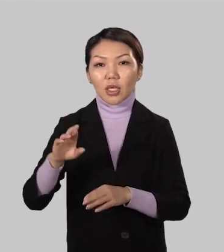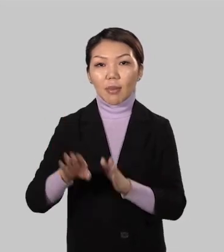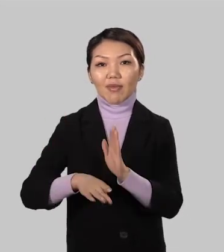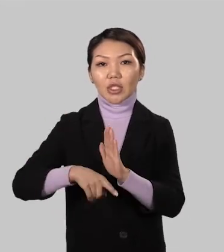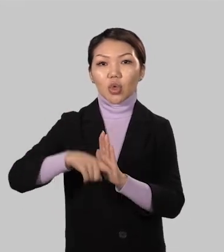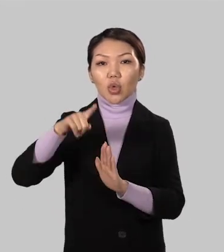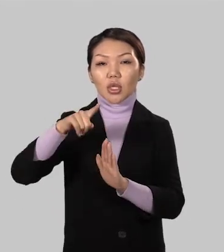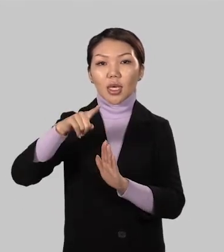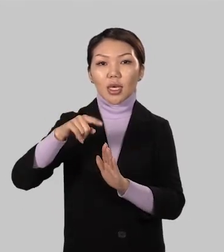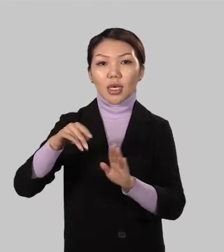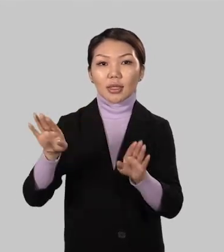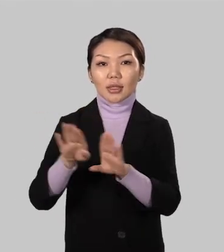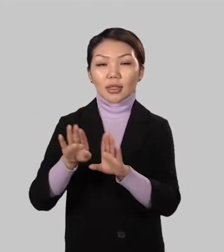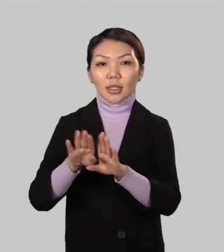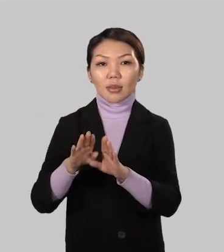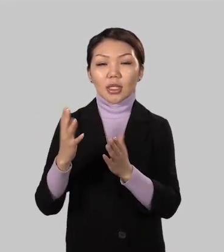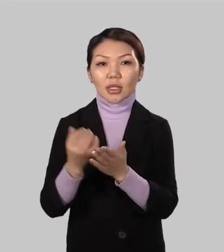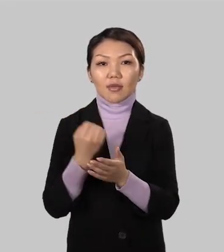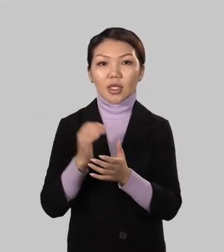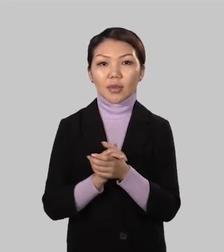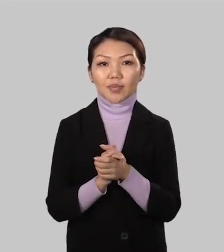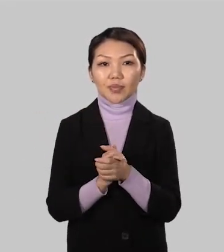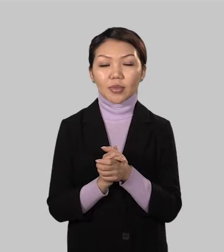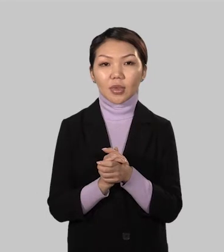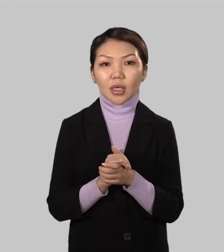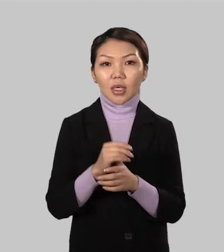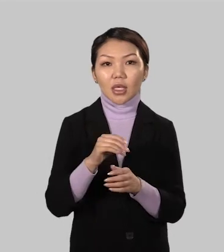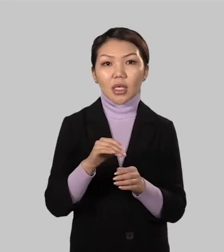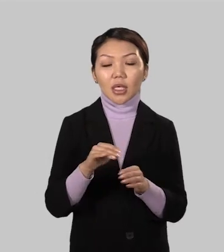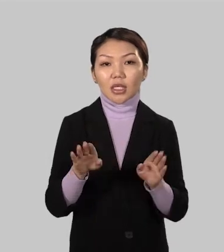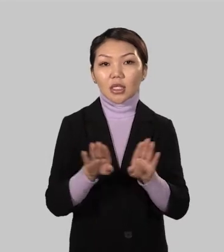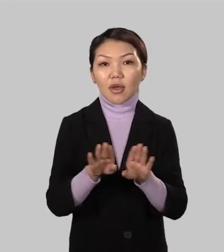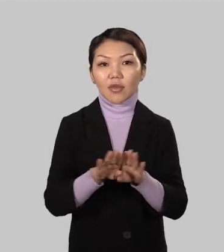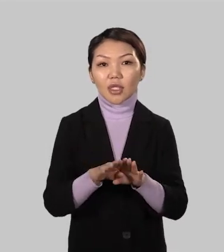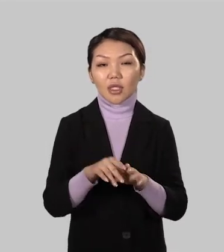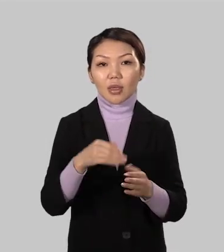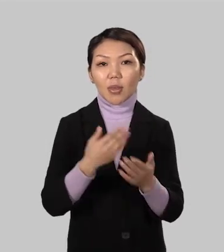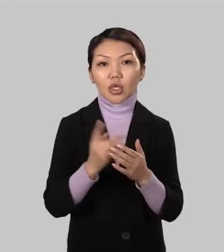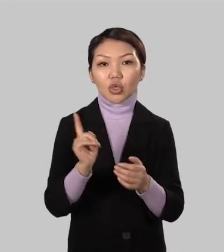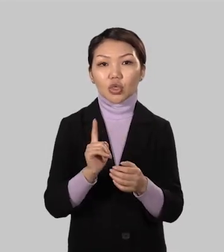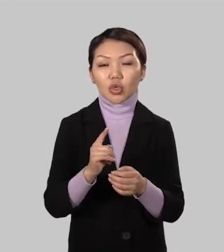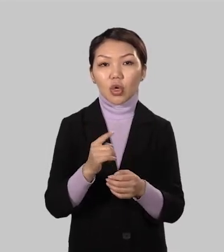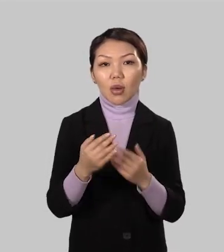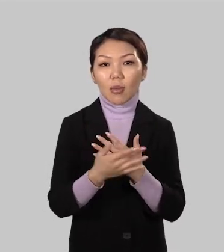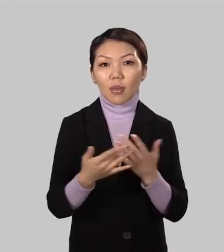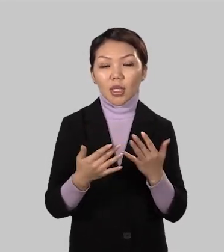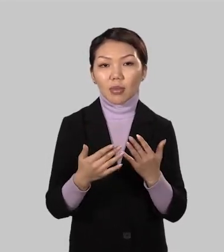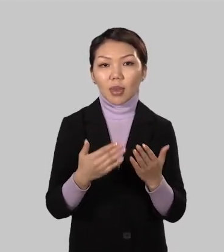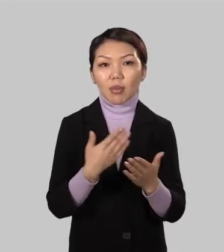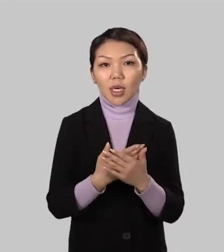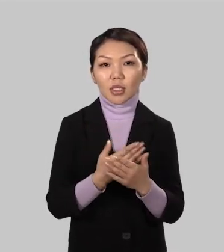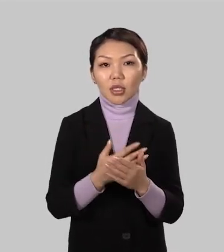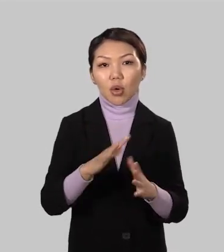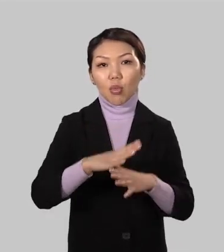сравнительная степень показывает что в том или ином предмете признак проявляется в большей степени чем в